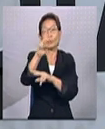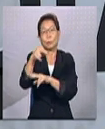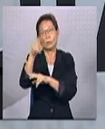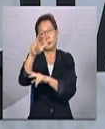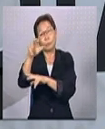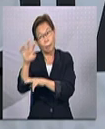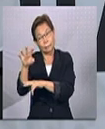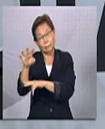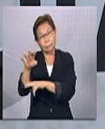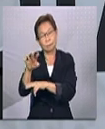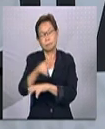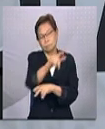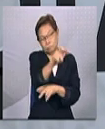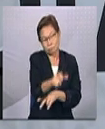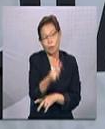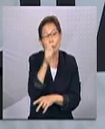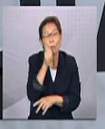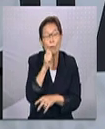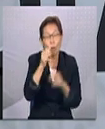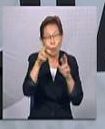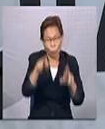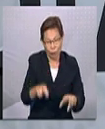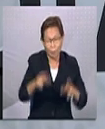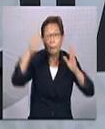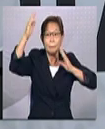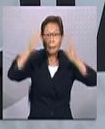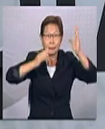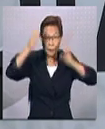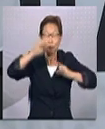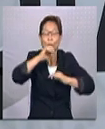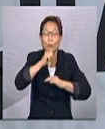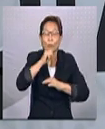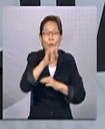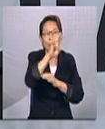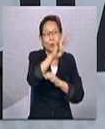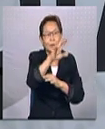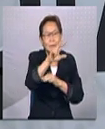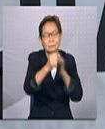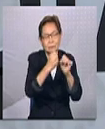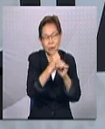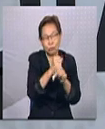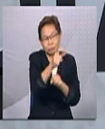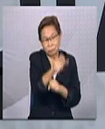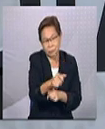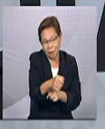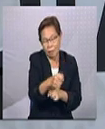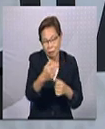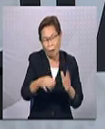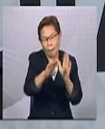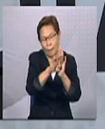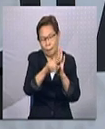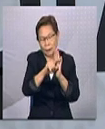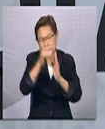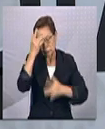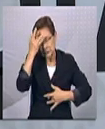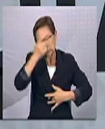2,034, merupakan perempuan warga negara Malaysia berumur 73 tahun dan mempunyai latar belakang